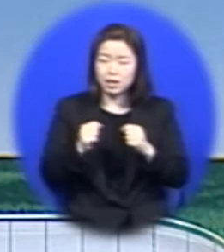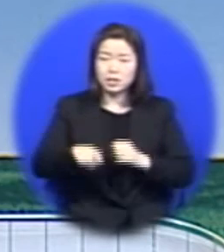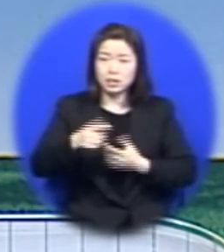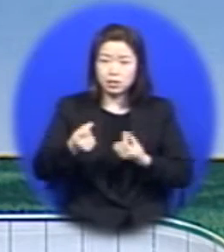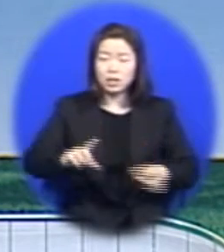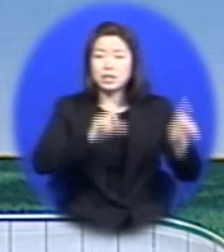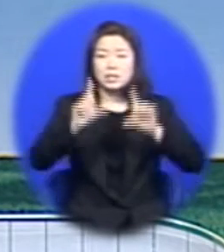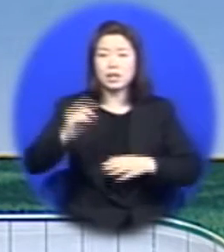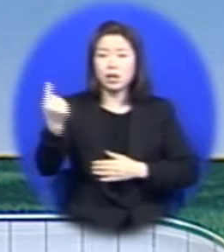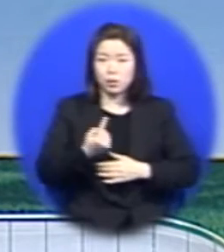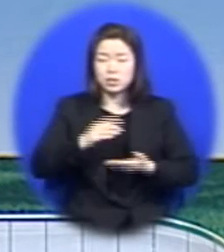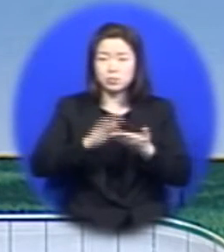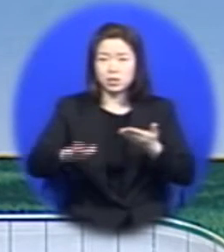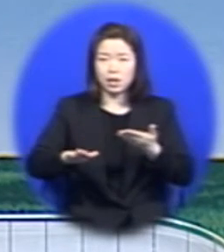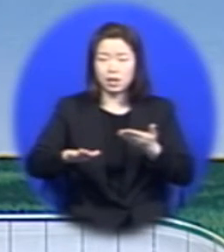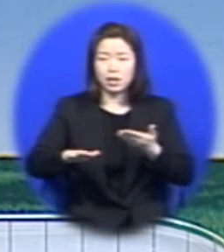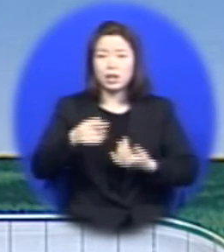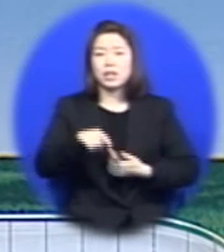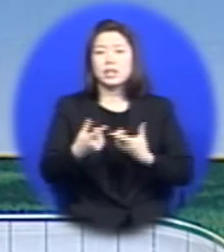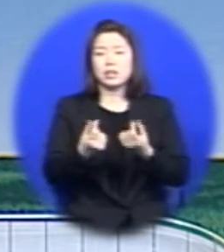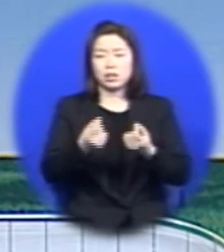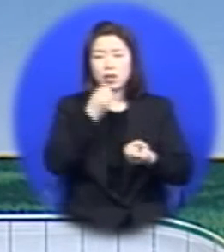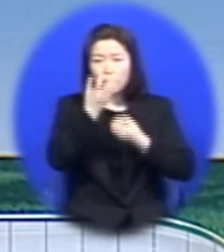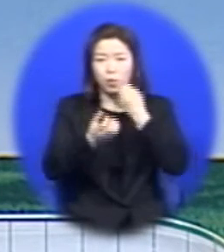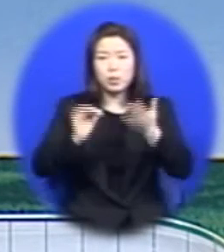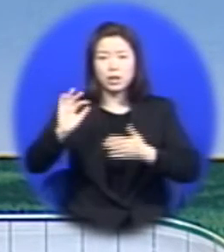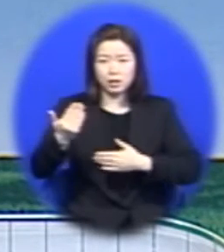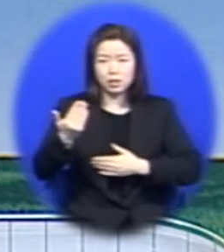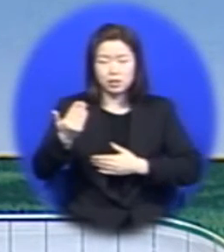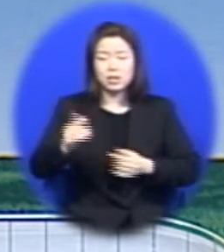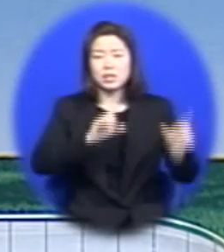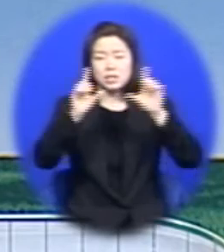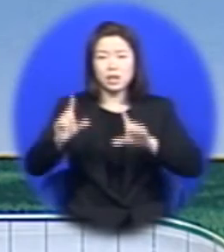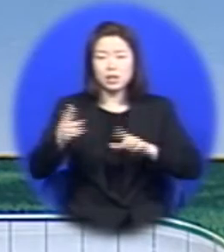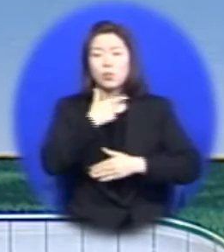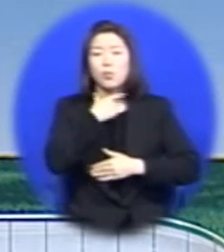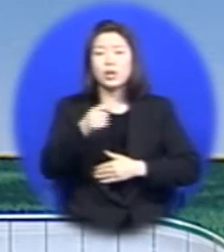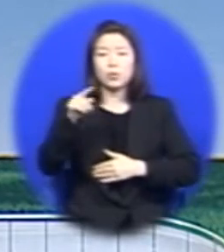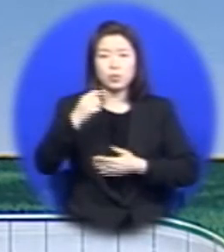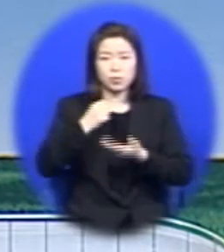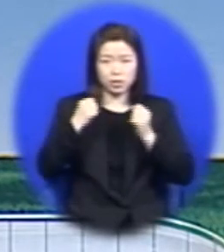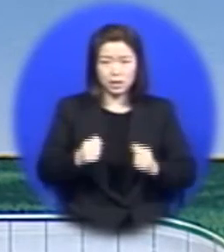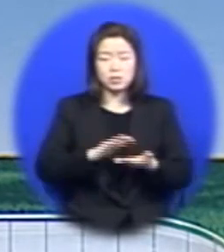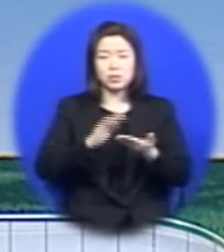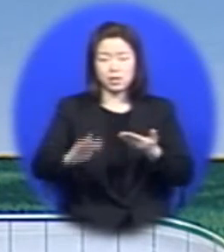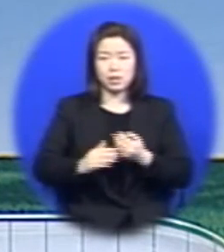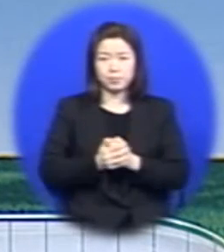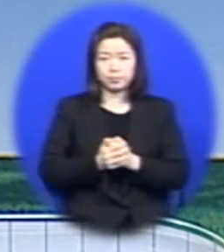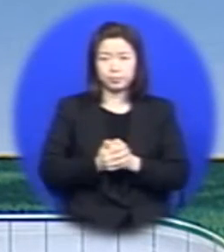살았습니다. 이렇게 고백되어지는 삶을 살기를 원하시는 겁니다. 여러분